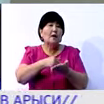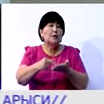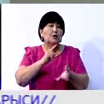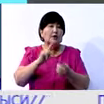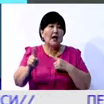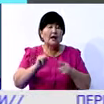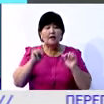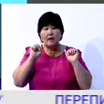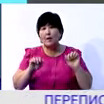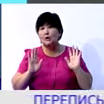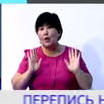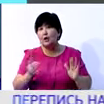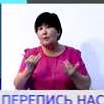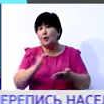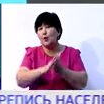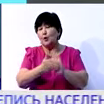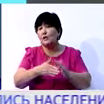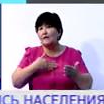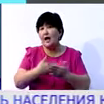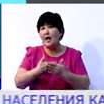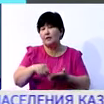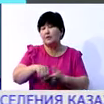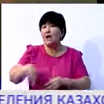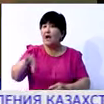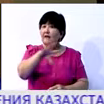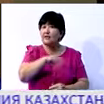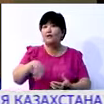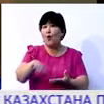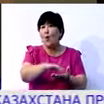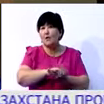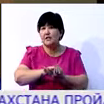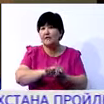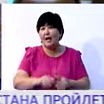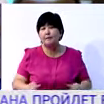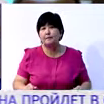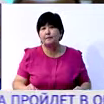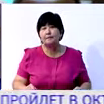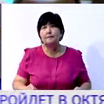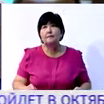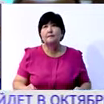конференции, возможно, только при условии активного участия всего общества.